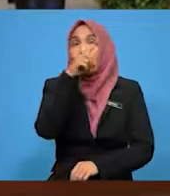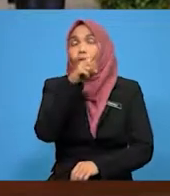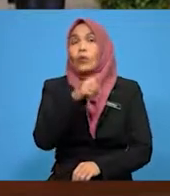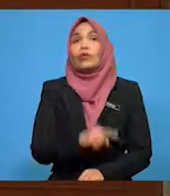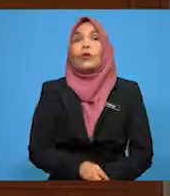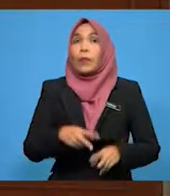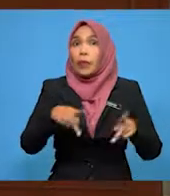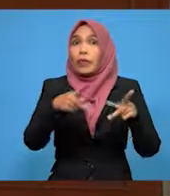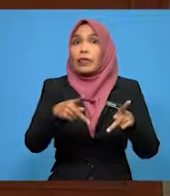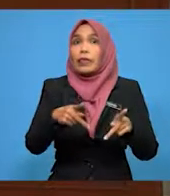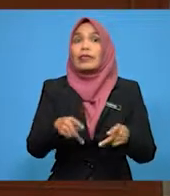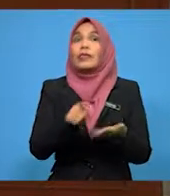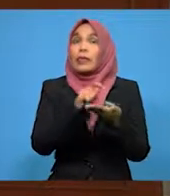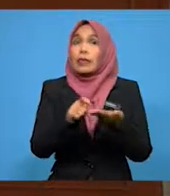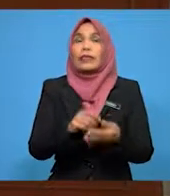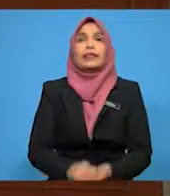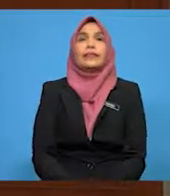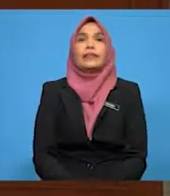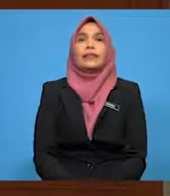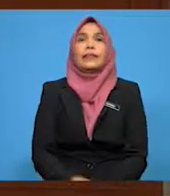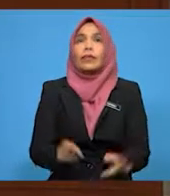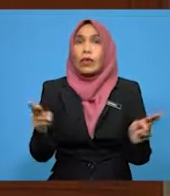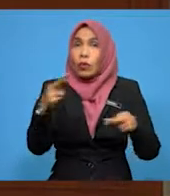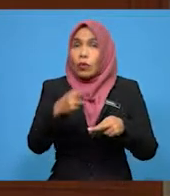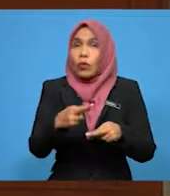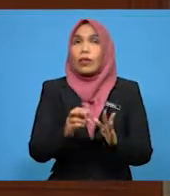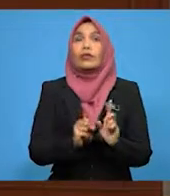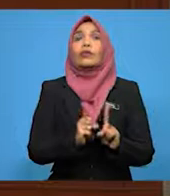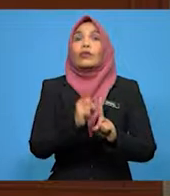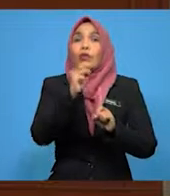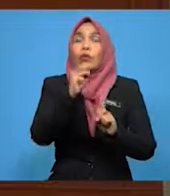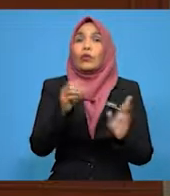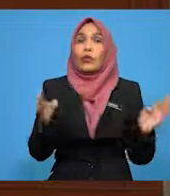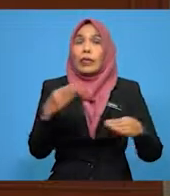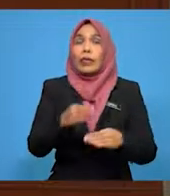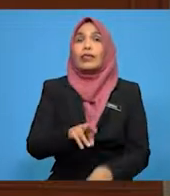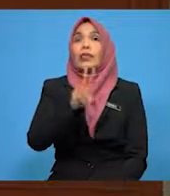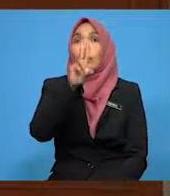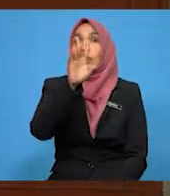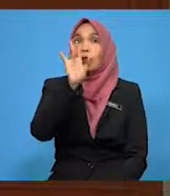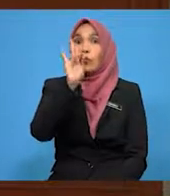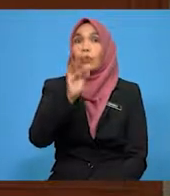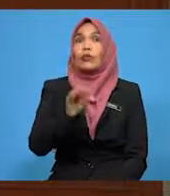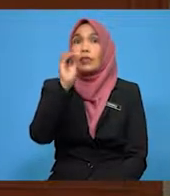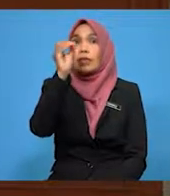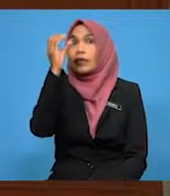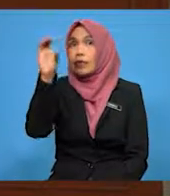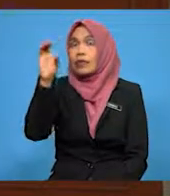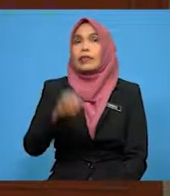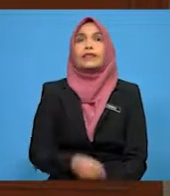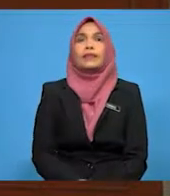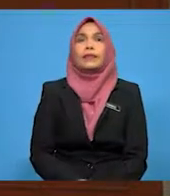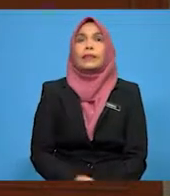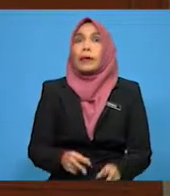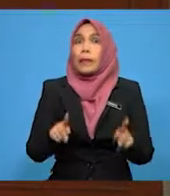penetasan. Manakala ruang bersuhu bilik iaitu bersuhu 27 darjah Celsius diperlukan